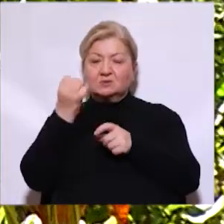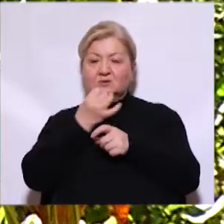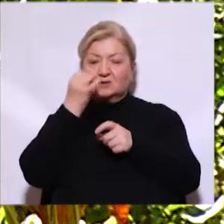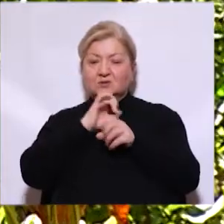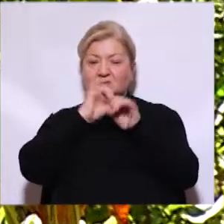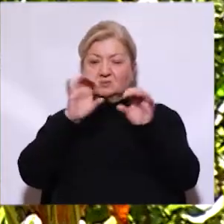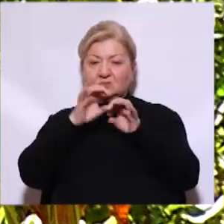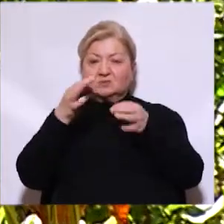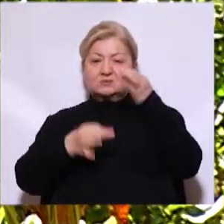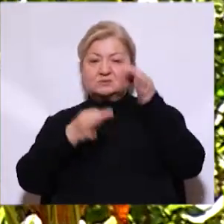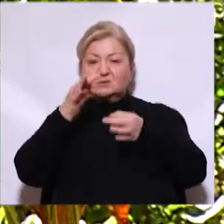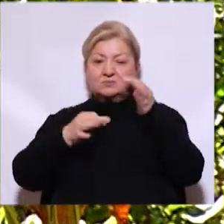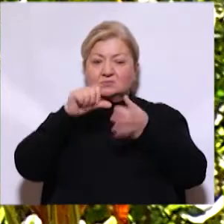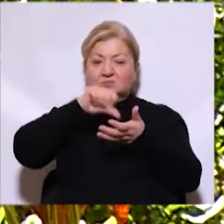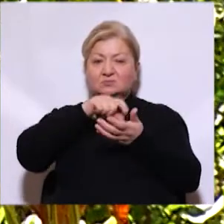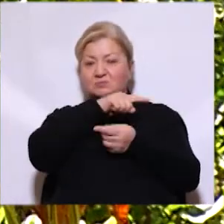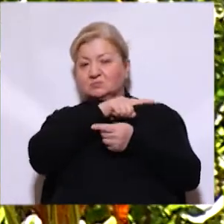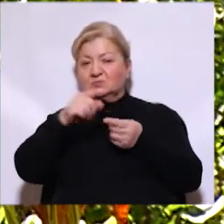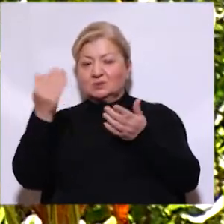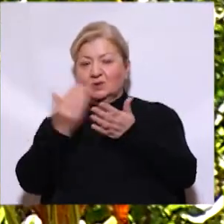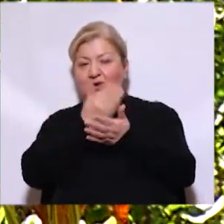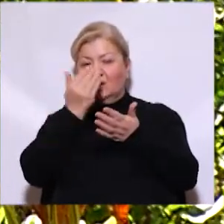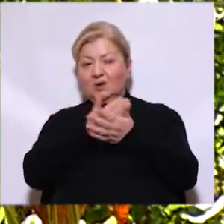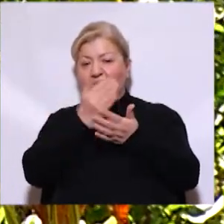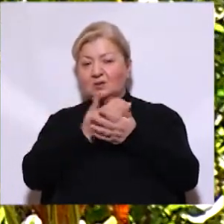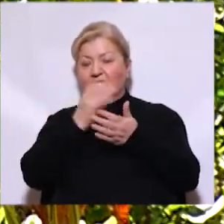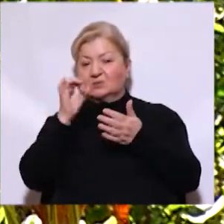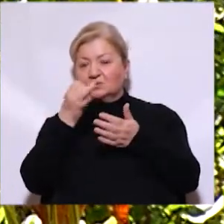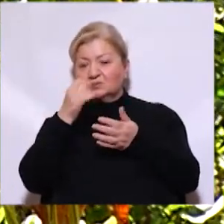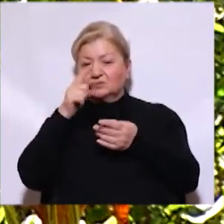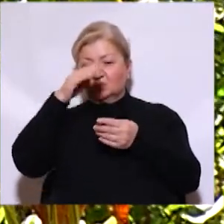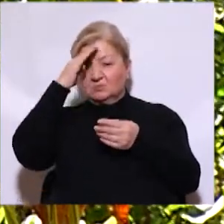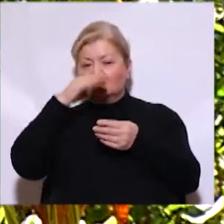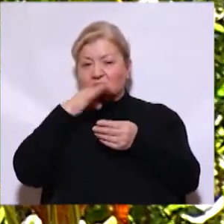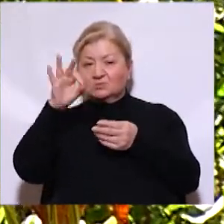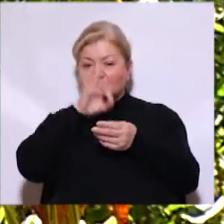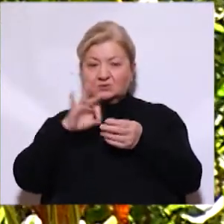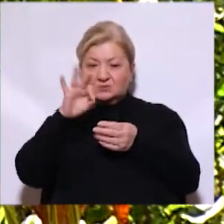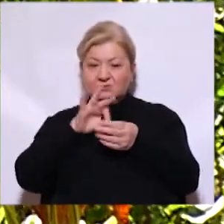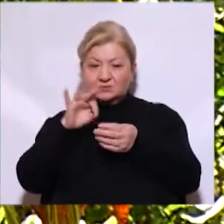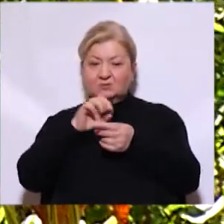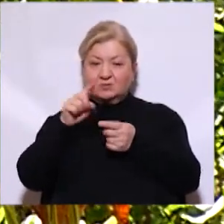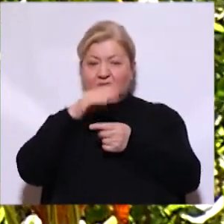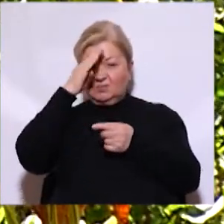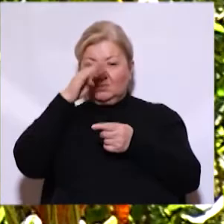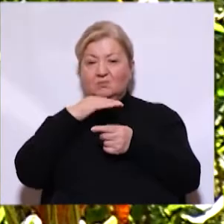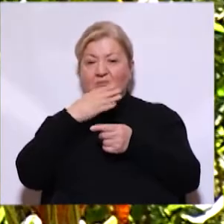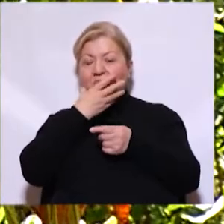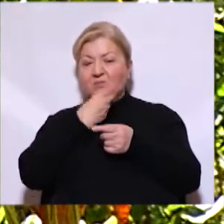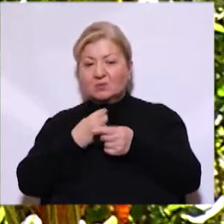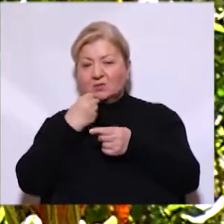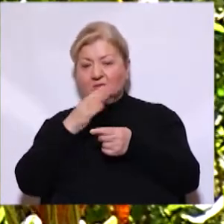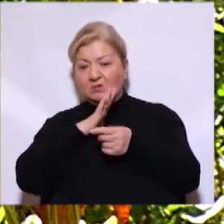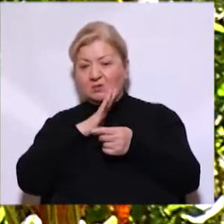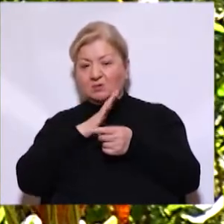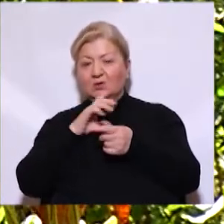ვთქვათ, სასამართლოსე მიმდინარე ამბებს, ხო, ისტორიებს, მამამისის შესახებ, ხო, ეს კაცი ბერი